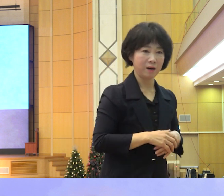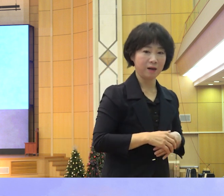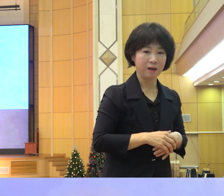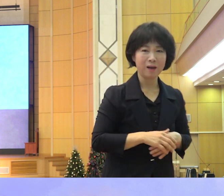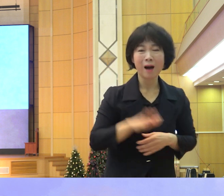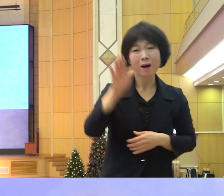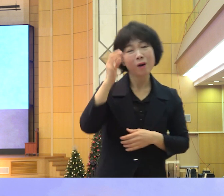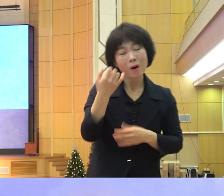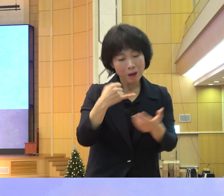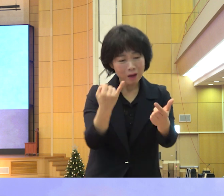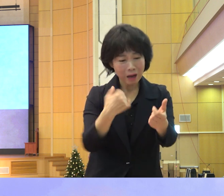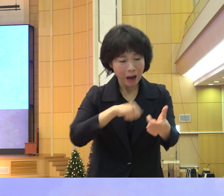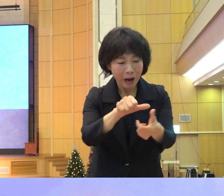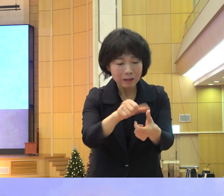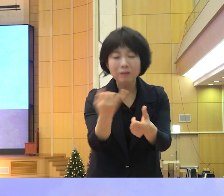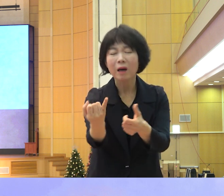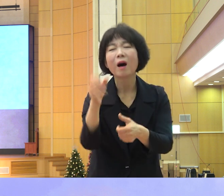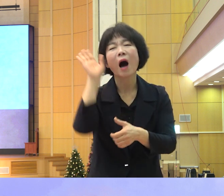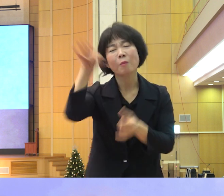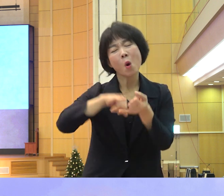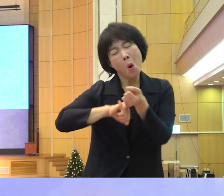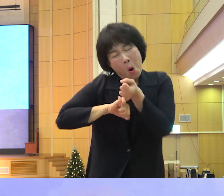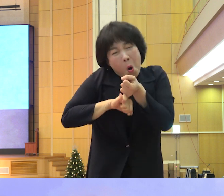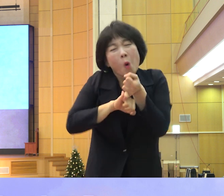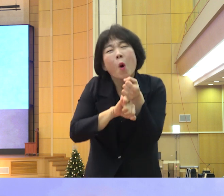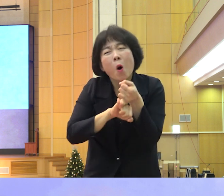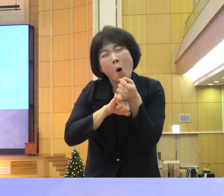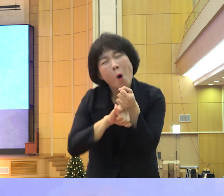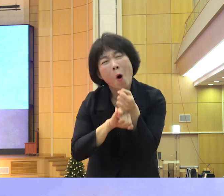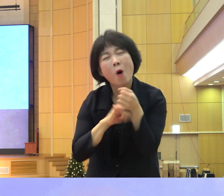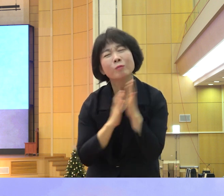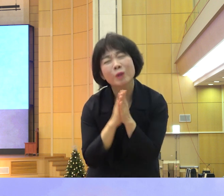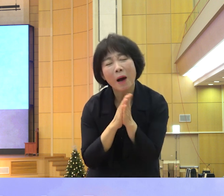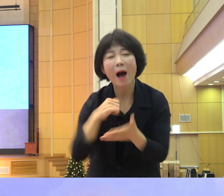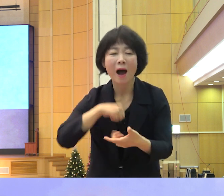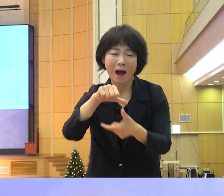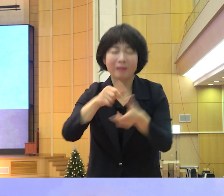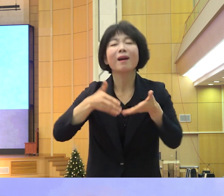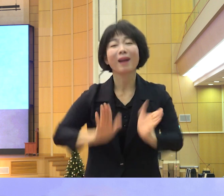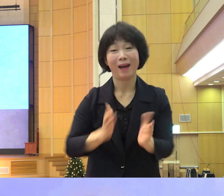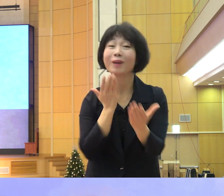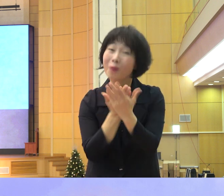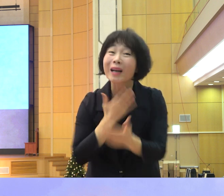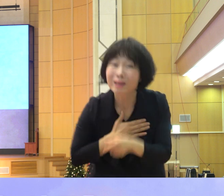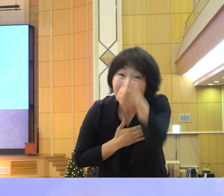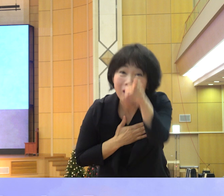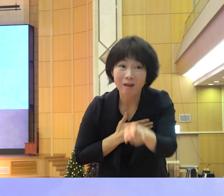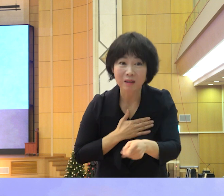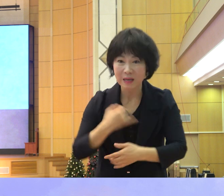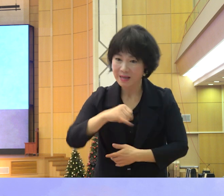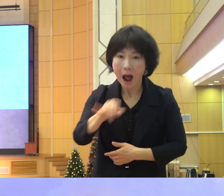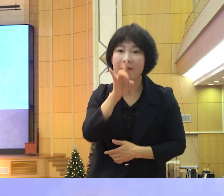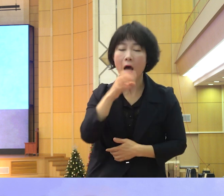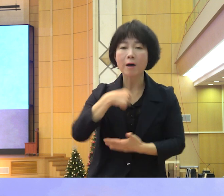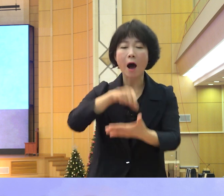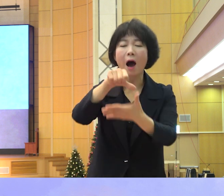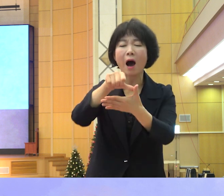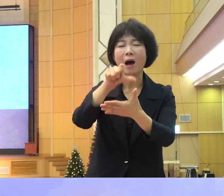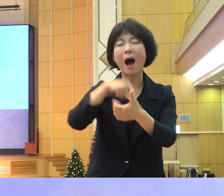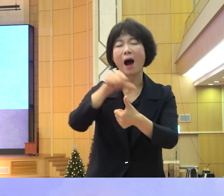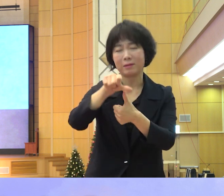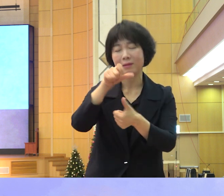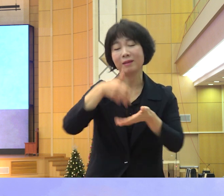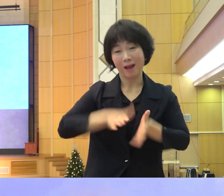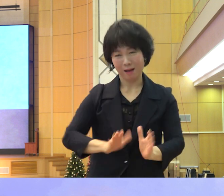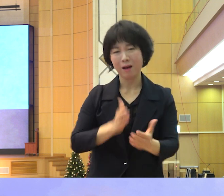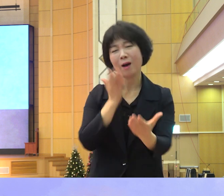꼭 아들을 낳아다오. 뭘 낳아달라고? 꼭 아들을